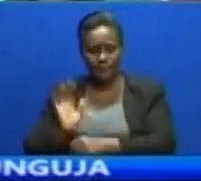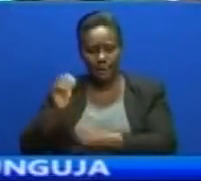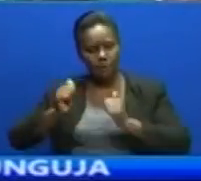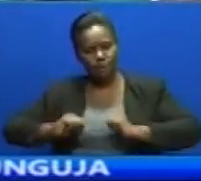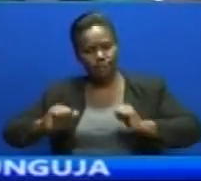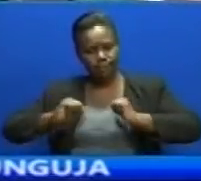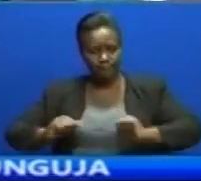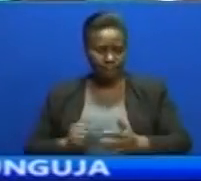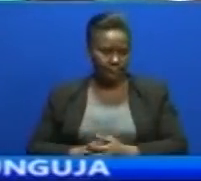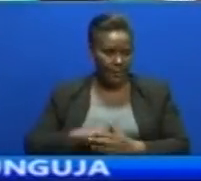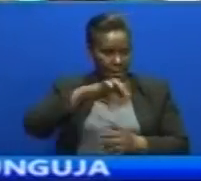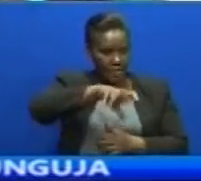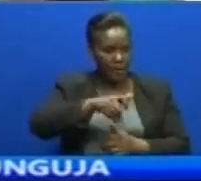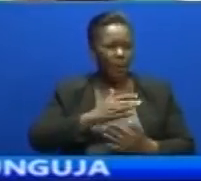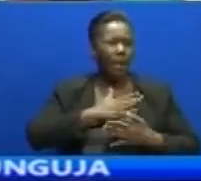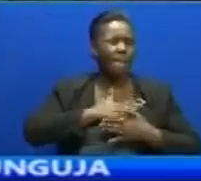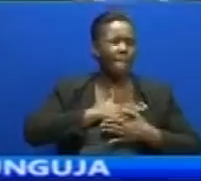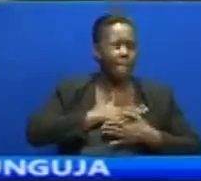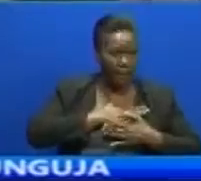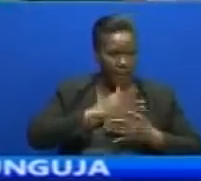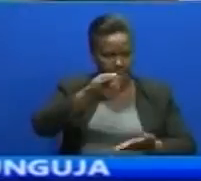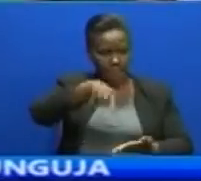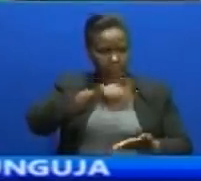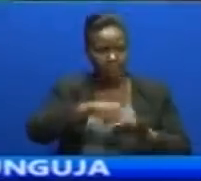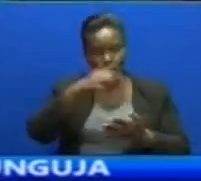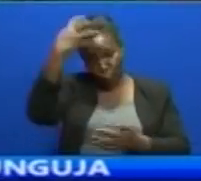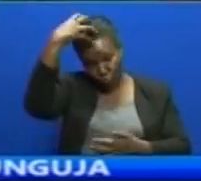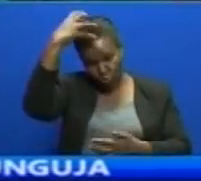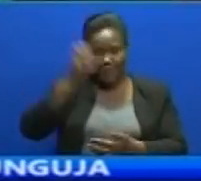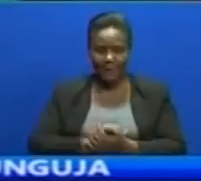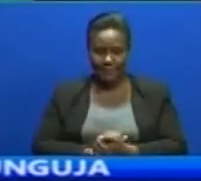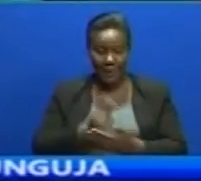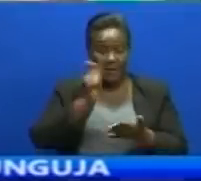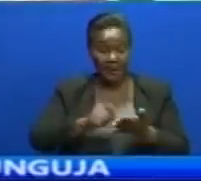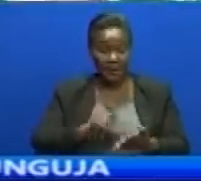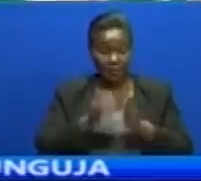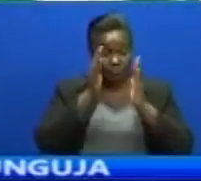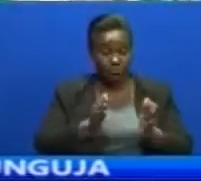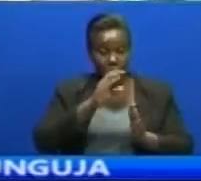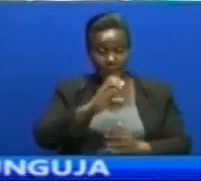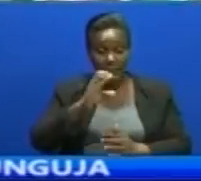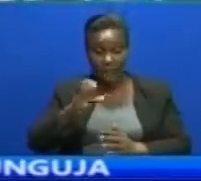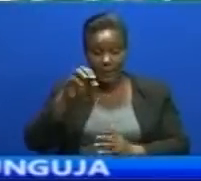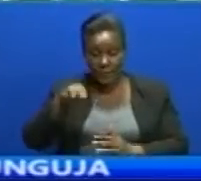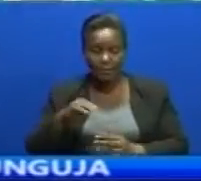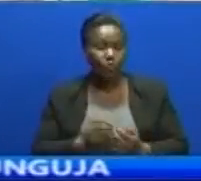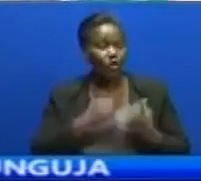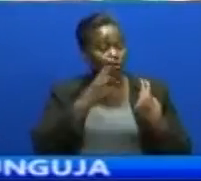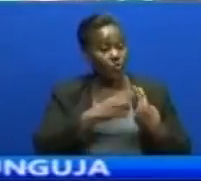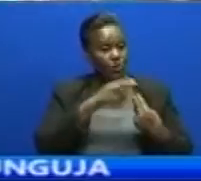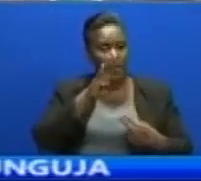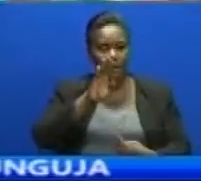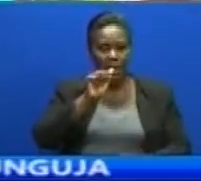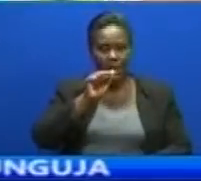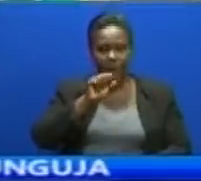Ni katika jimbo la Mpendae mjini Unguja, ambapo katibu mkuu wa chama cha mapinduzi CCM Dr. Bashiru Ali